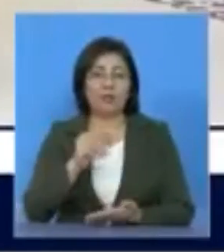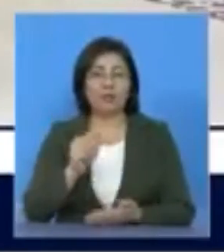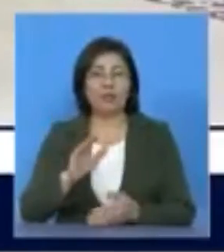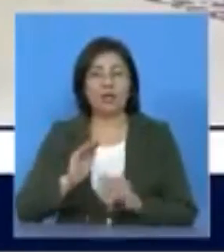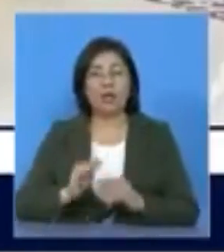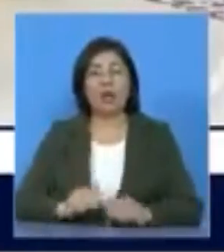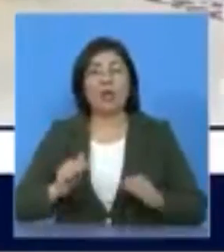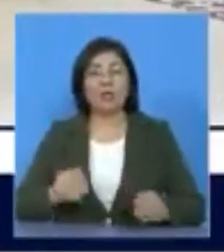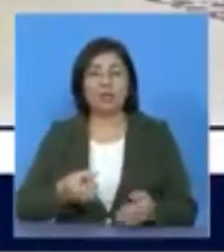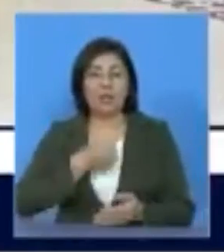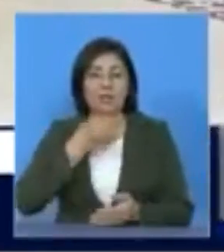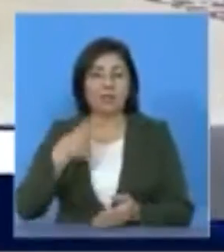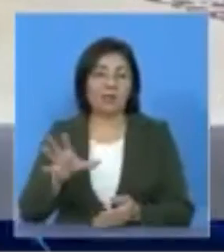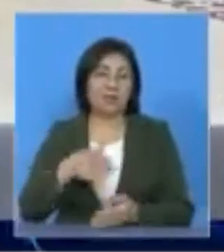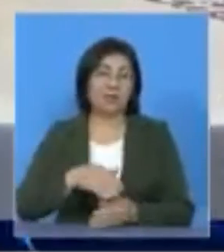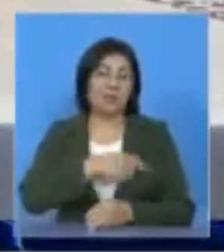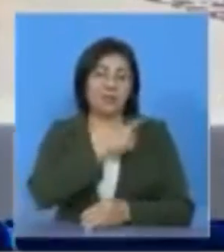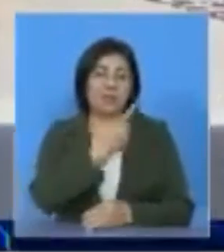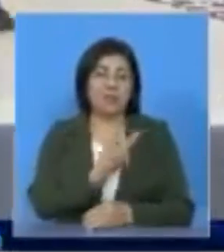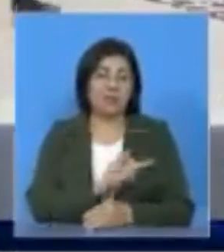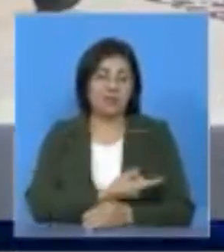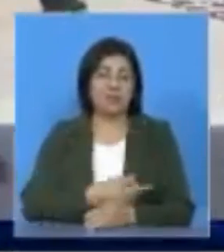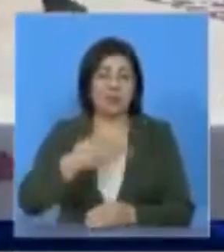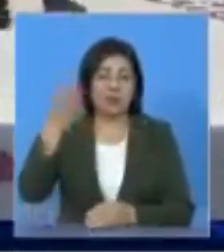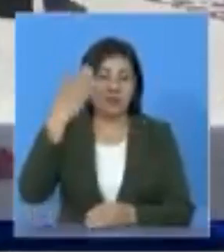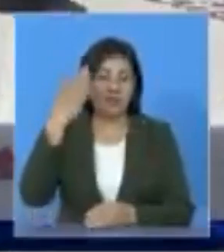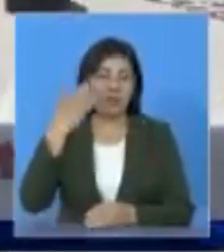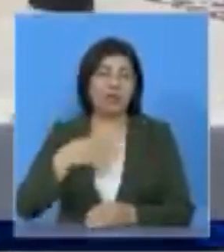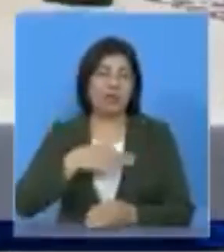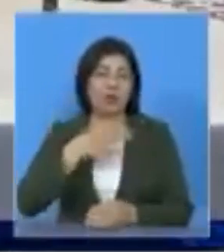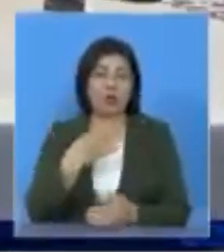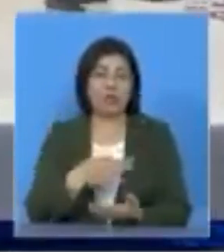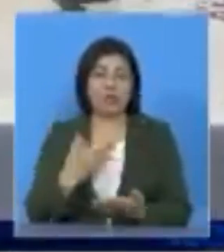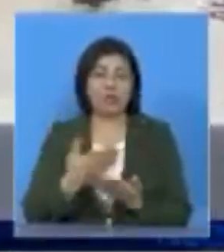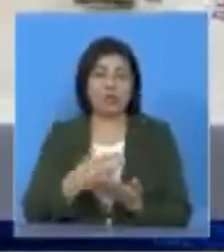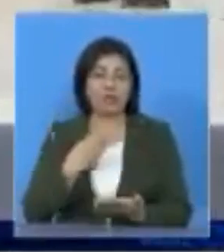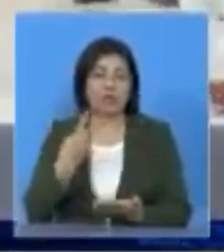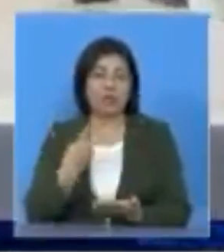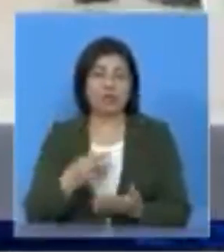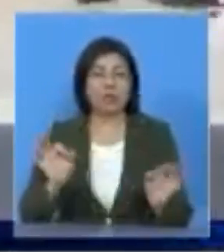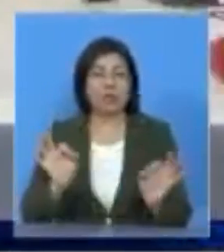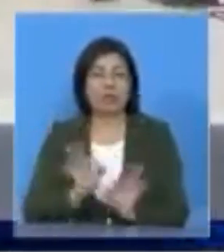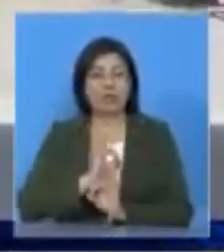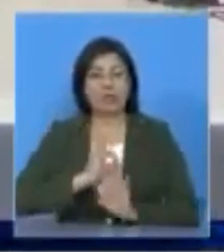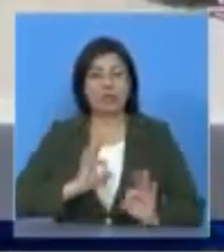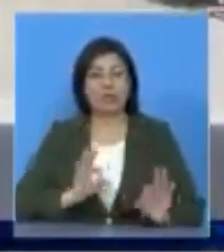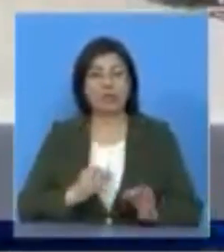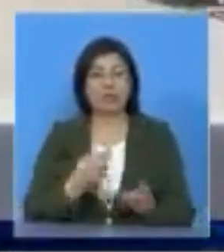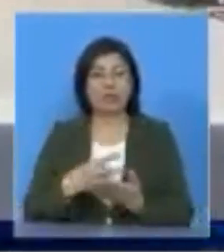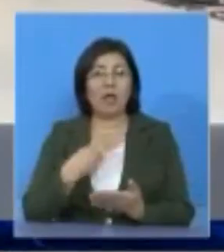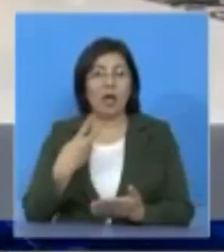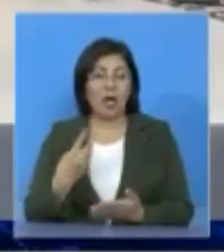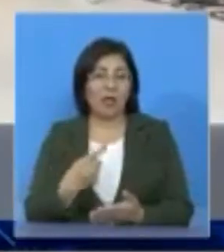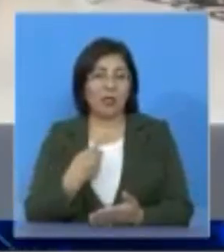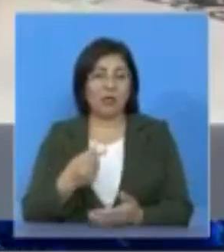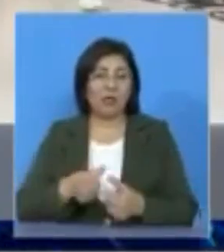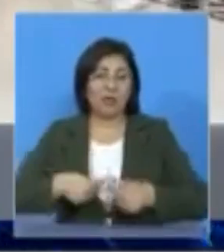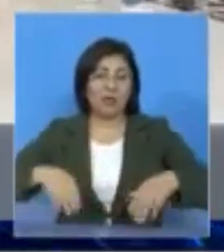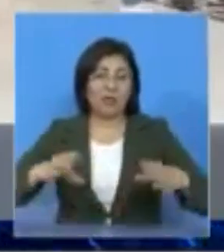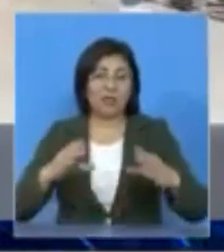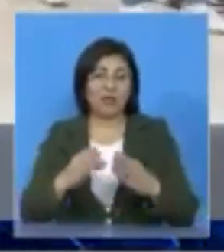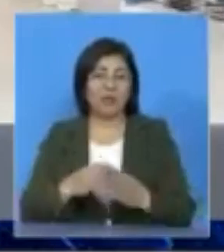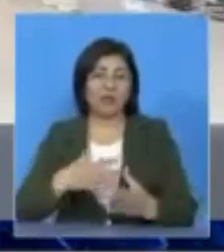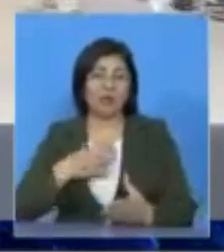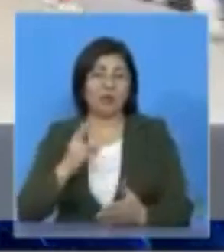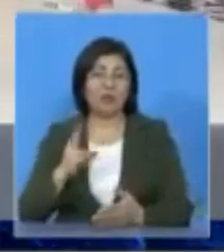мне очень нравятся, все сильные, видно их профессионализм. Смотрела все их выступления в прямом эфире одного из членов жюри, и неважно,